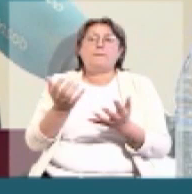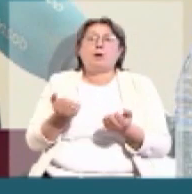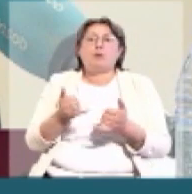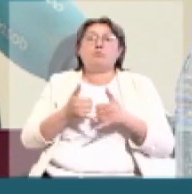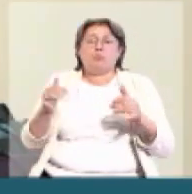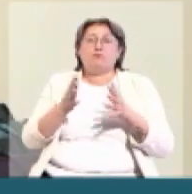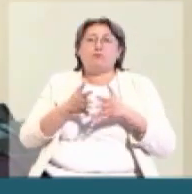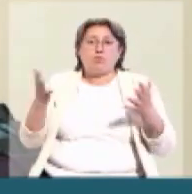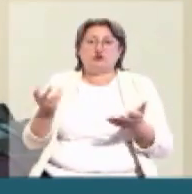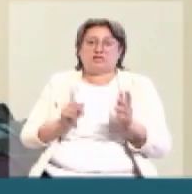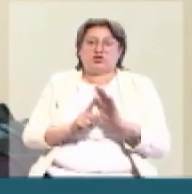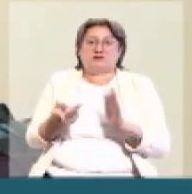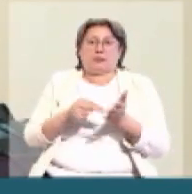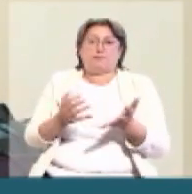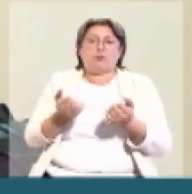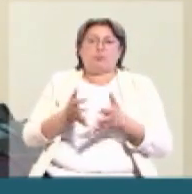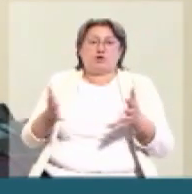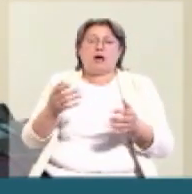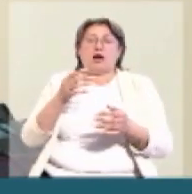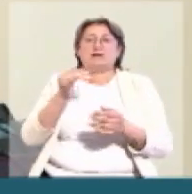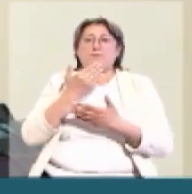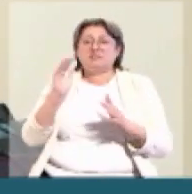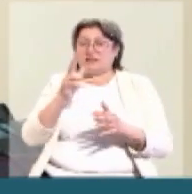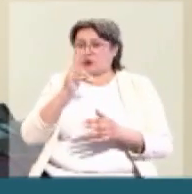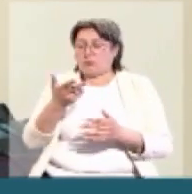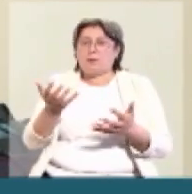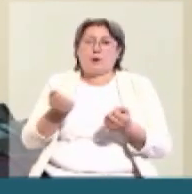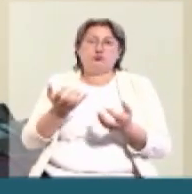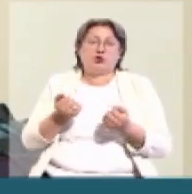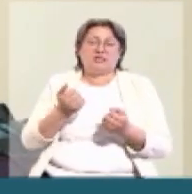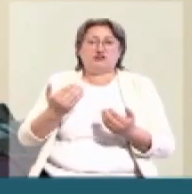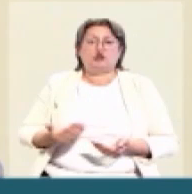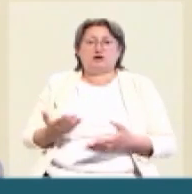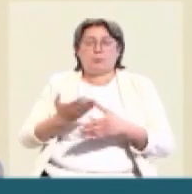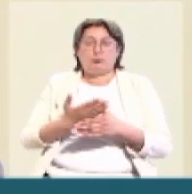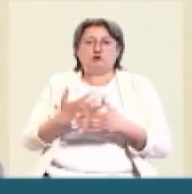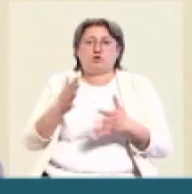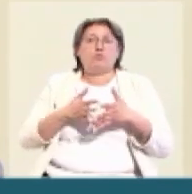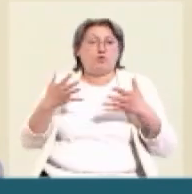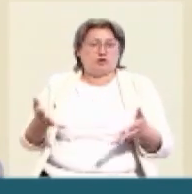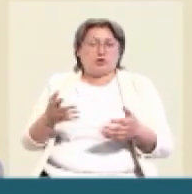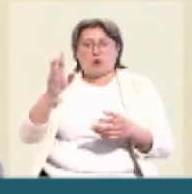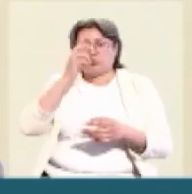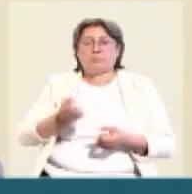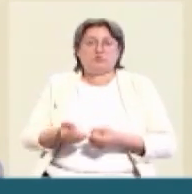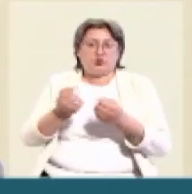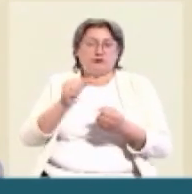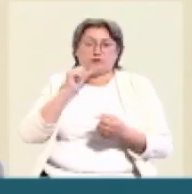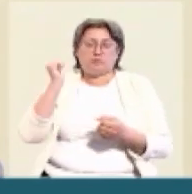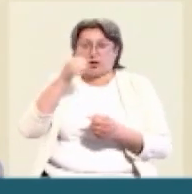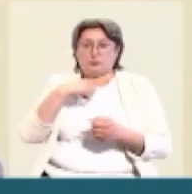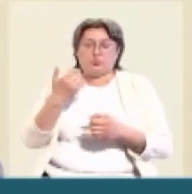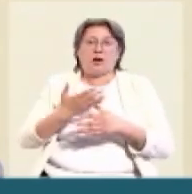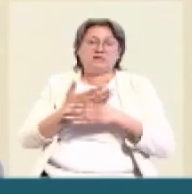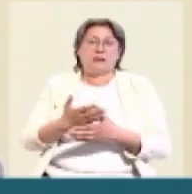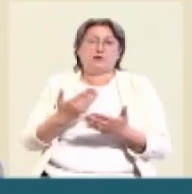есть рост по словам аквапии манатовой за последние три года получателей жилищной помощи стало больше господдержку в прошлом